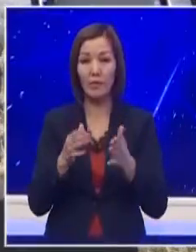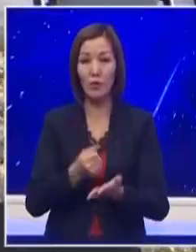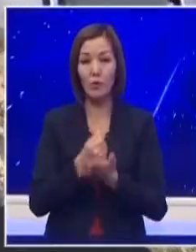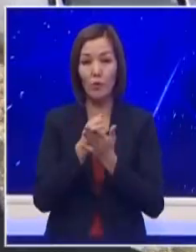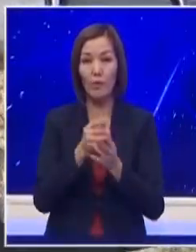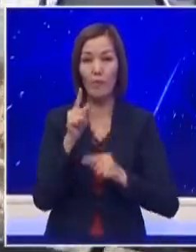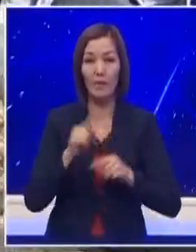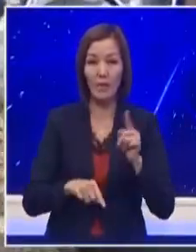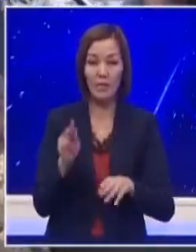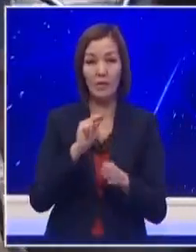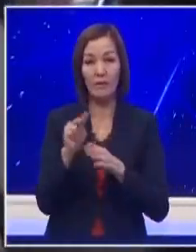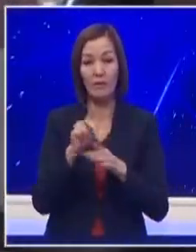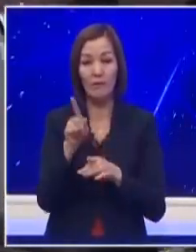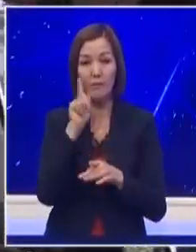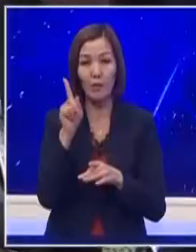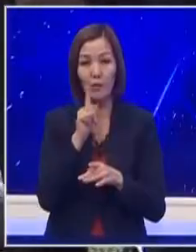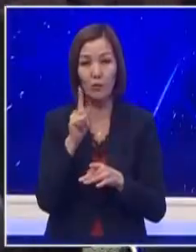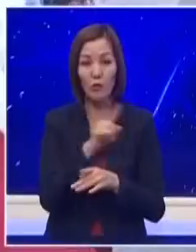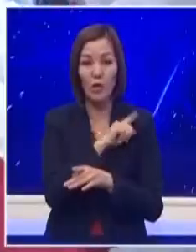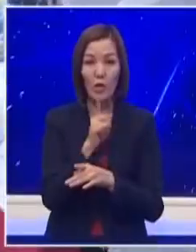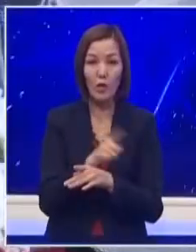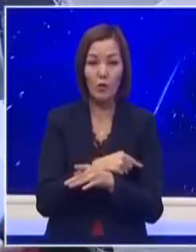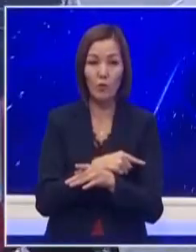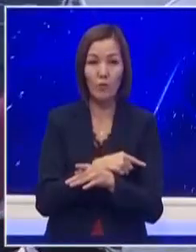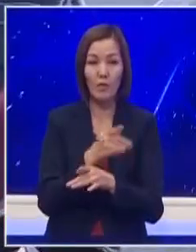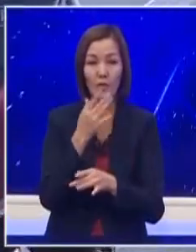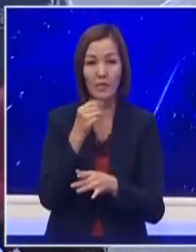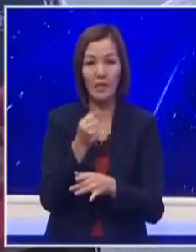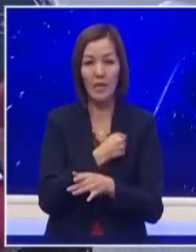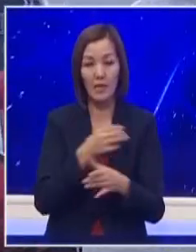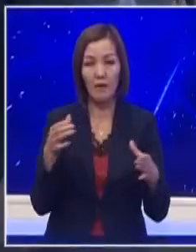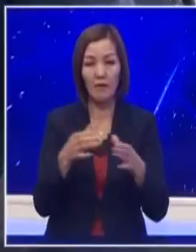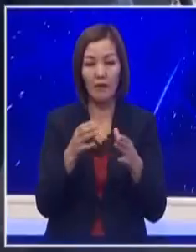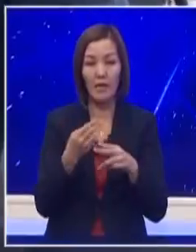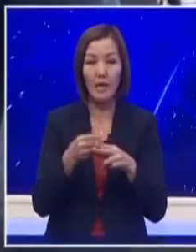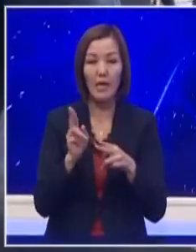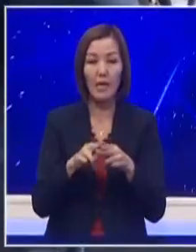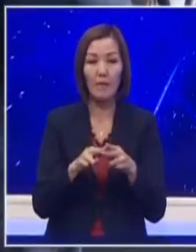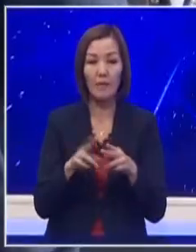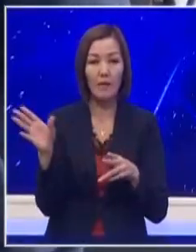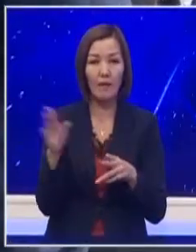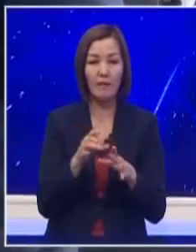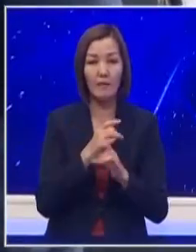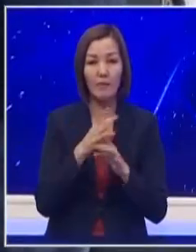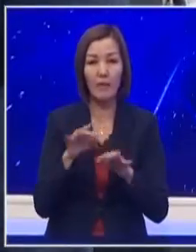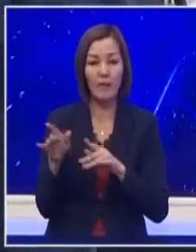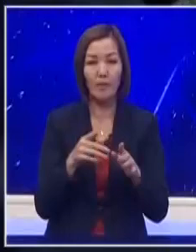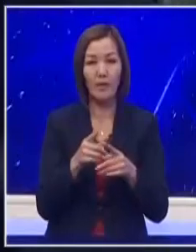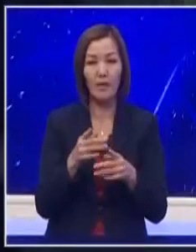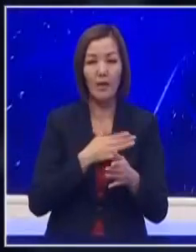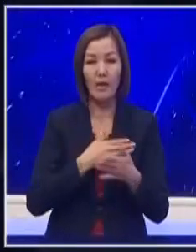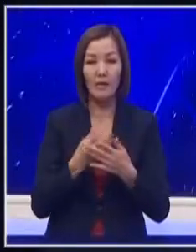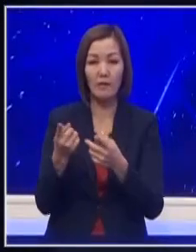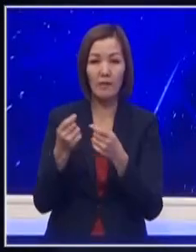делает на патриотическое воспитание молодежи и укрепление имиджа национальной Гвардии Именно поэтому ко всем мероприятиям активно привлекается